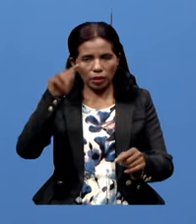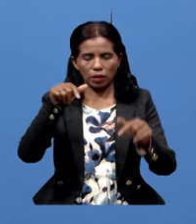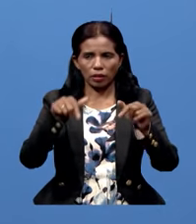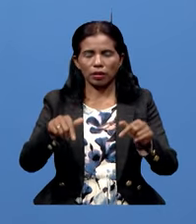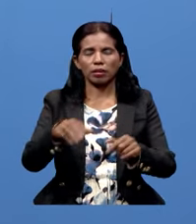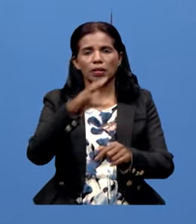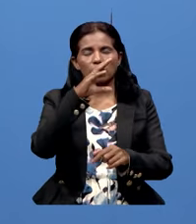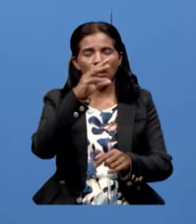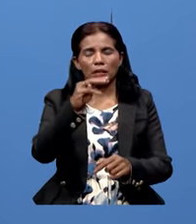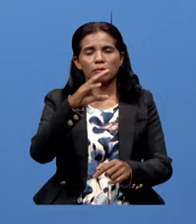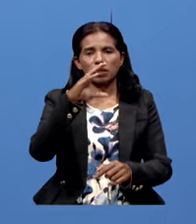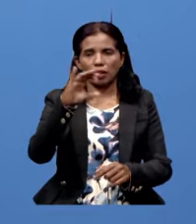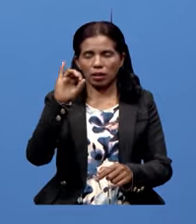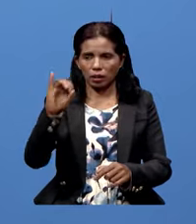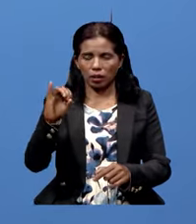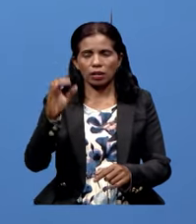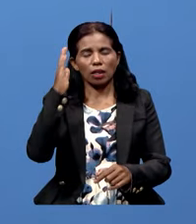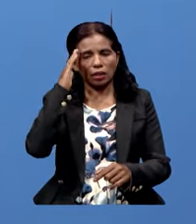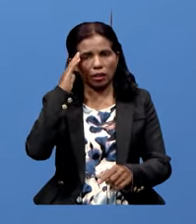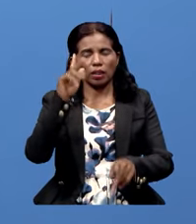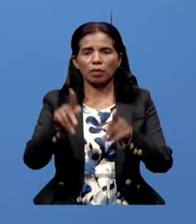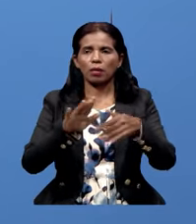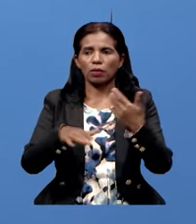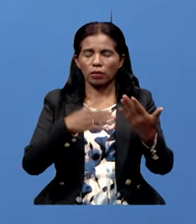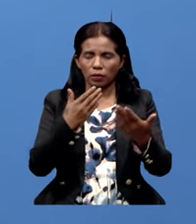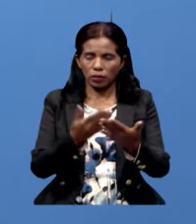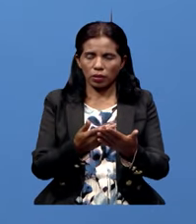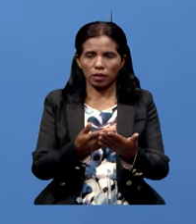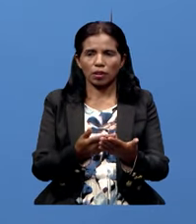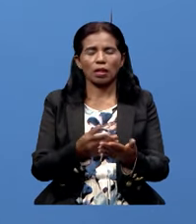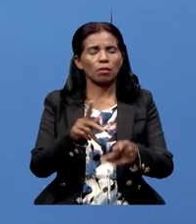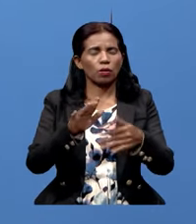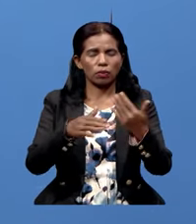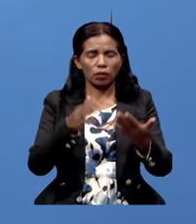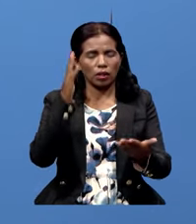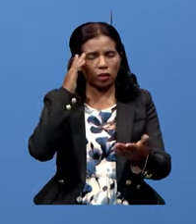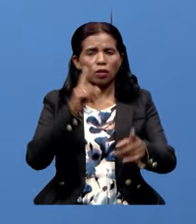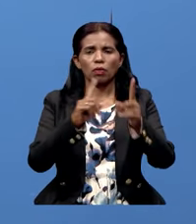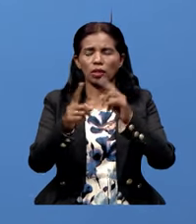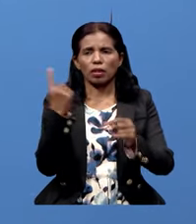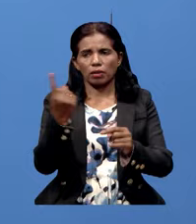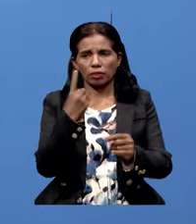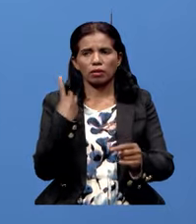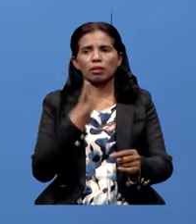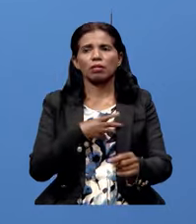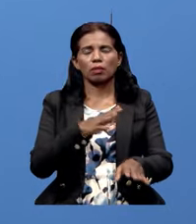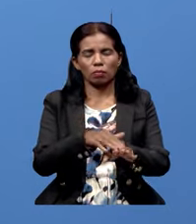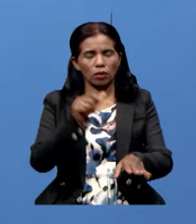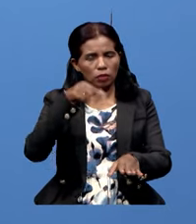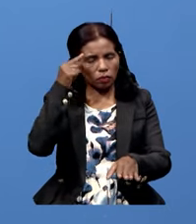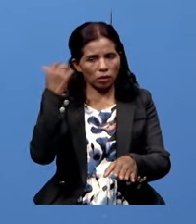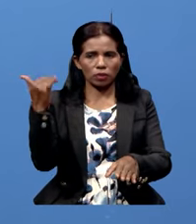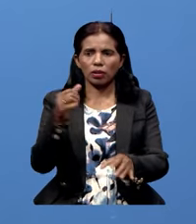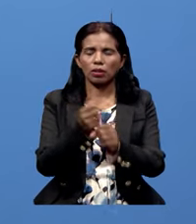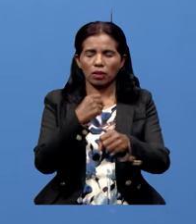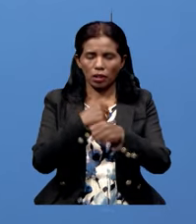komersi industri, rekuinese emai hototu nia input. Emototo ni hanoin. Halo kritika na fatin para fanu governante sera per halo.